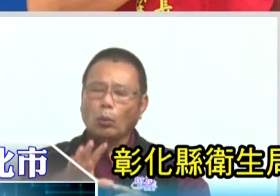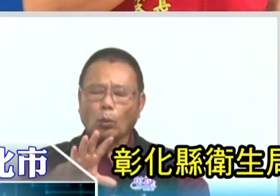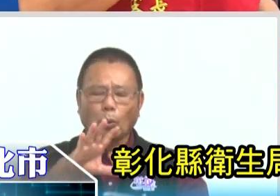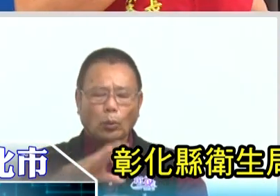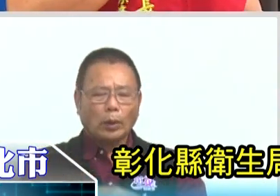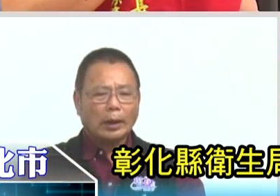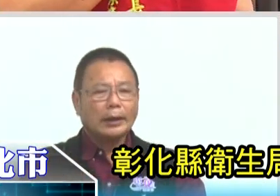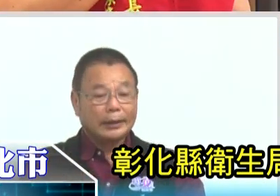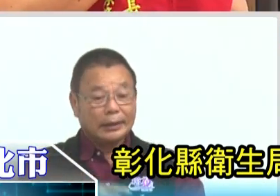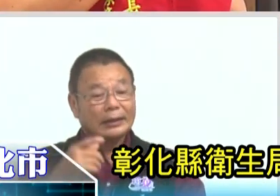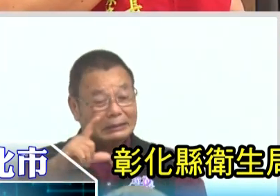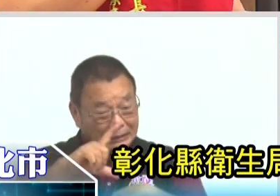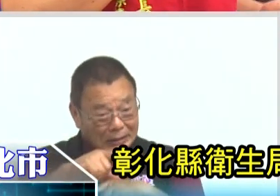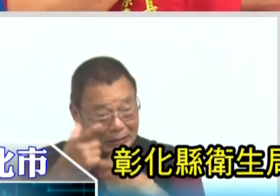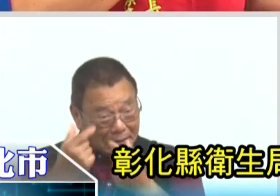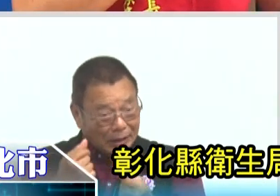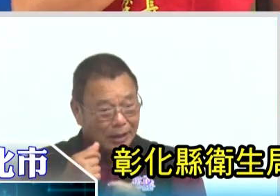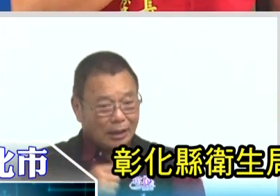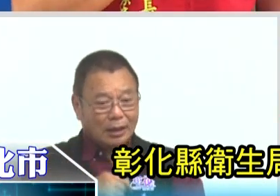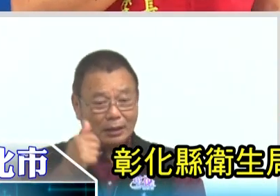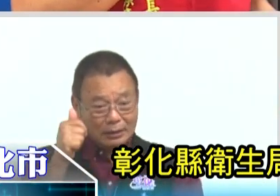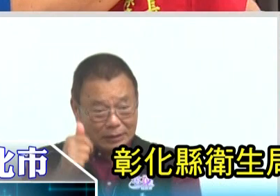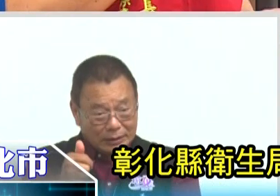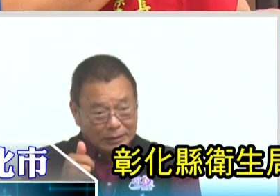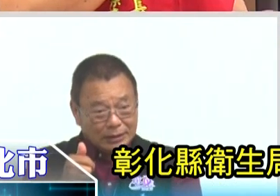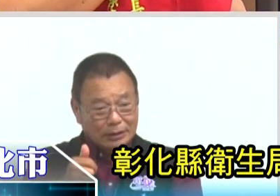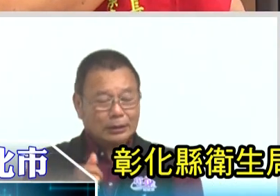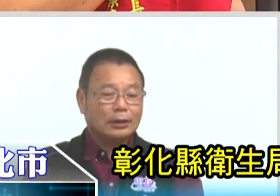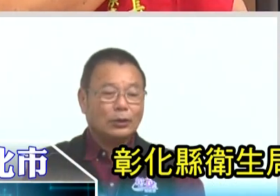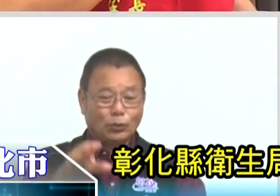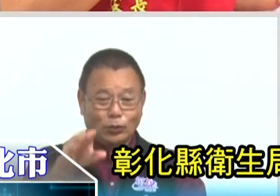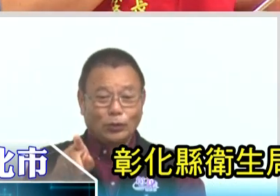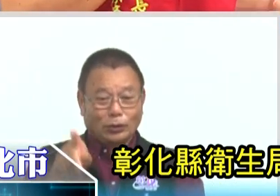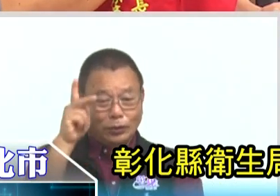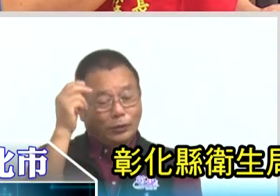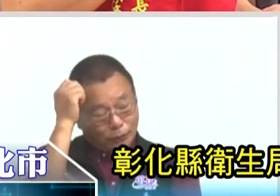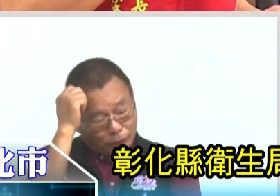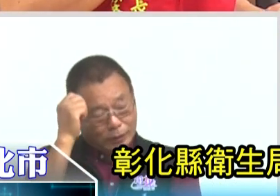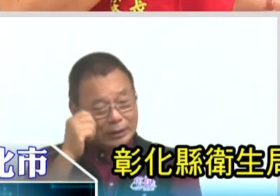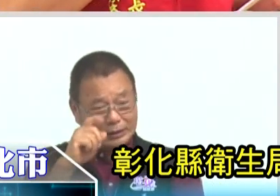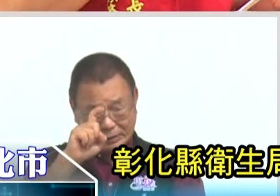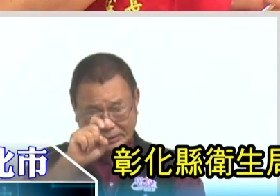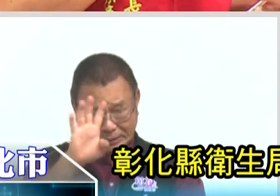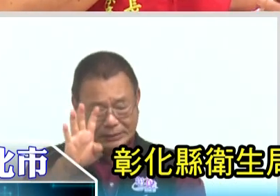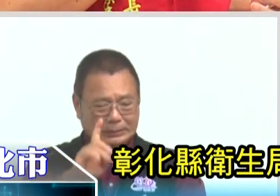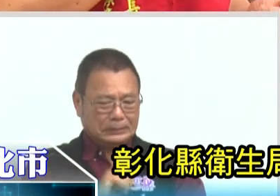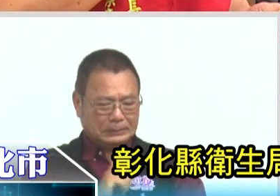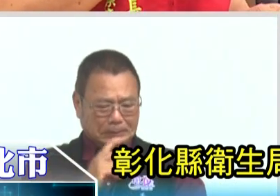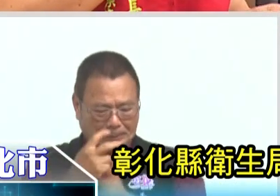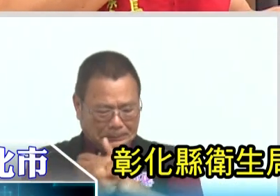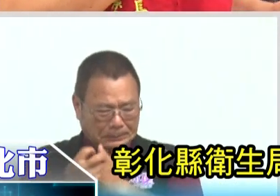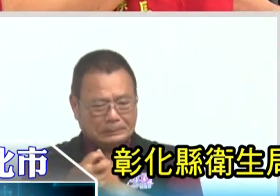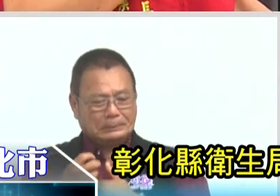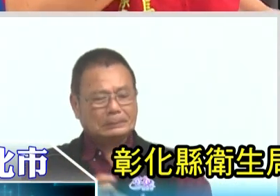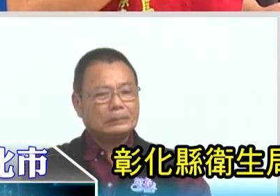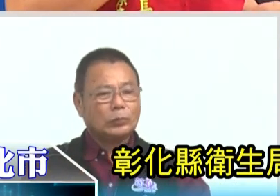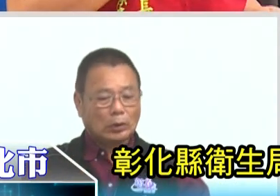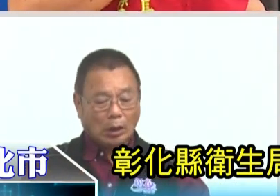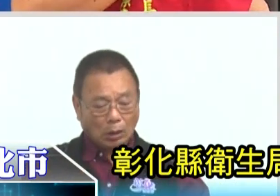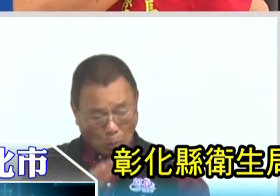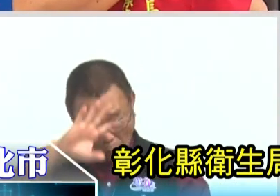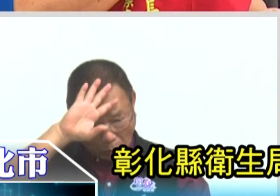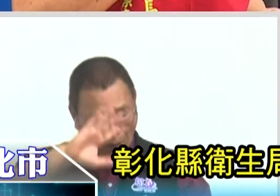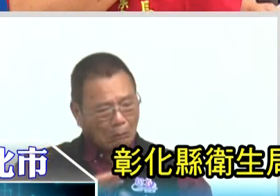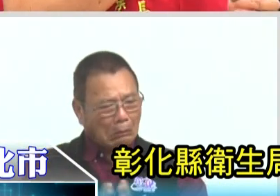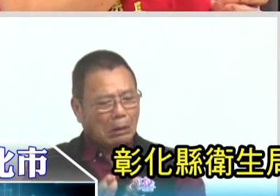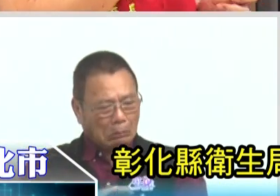请在同一个时间你有到过这个地点的民众，14天之内一定要做好自主健康管理，有症状就